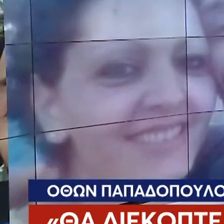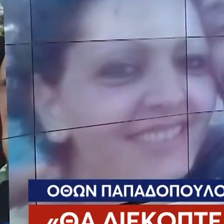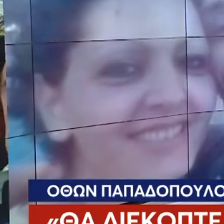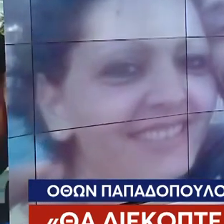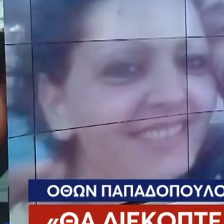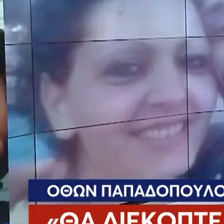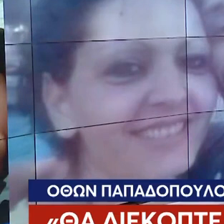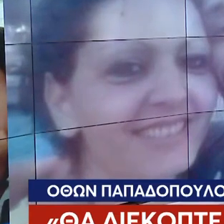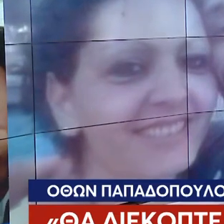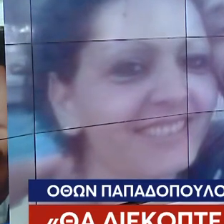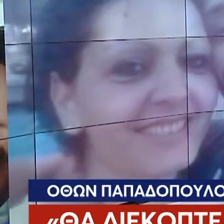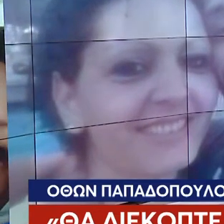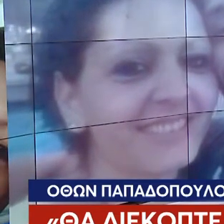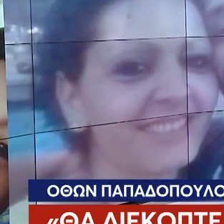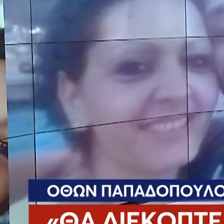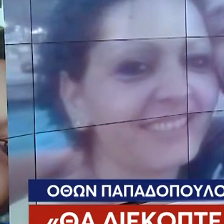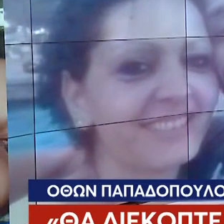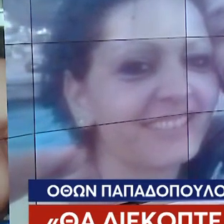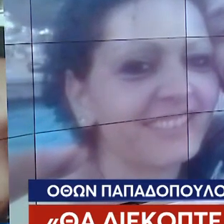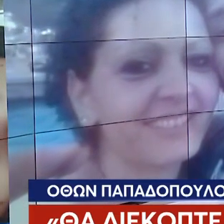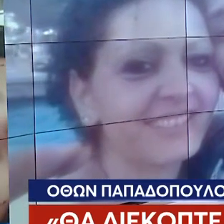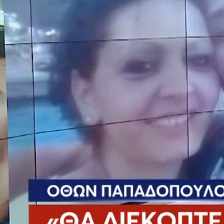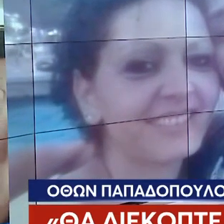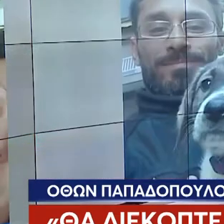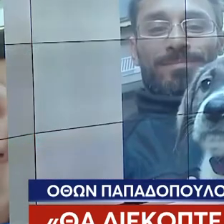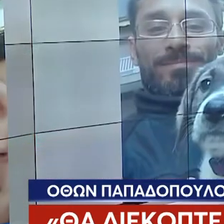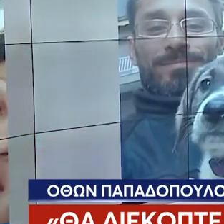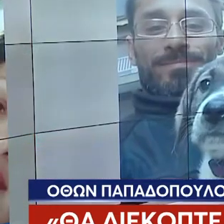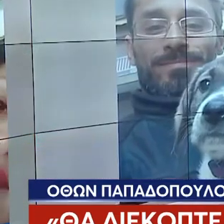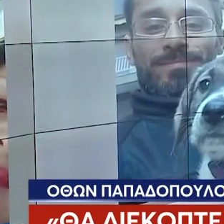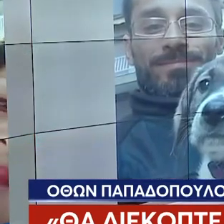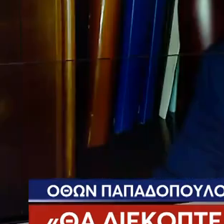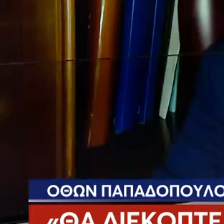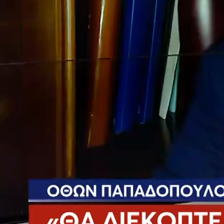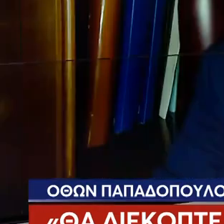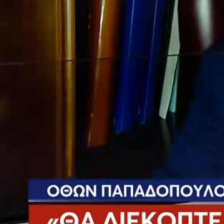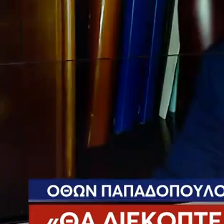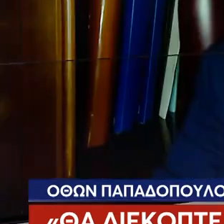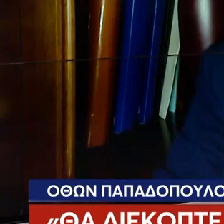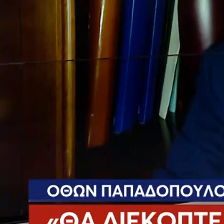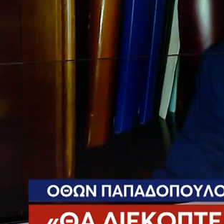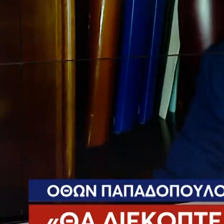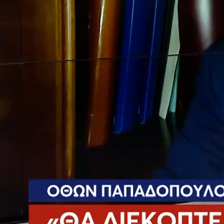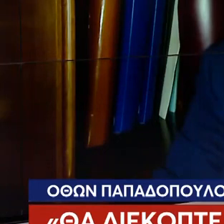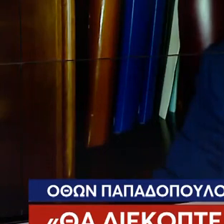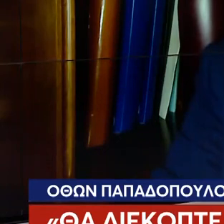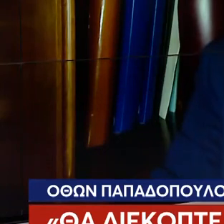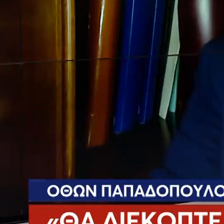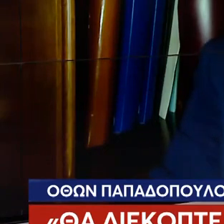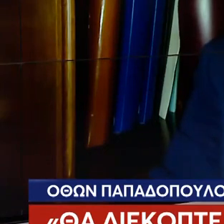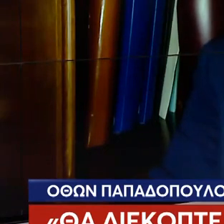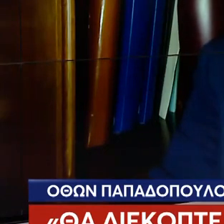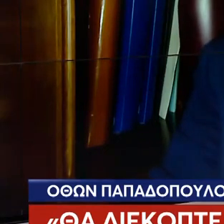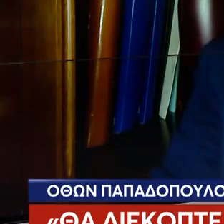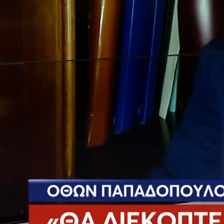τις φλέβες του πόσο την αγαπάει και το παιδί που είχε στην κοιλιά της. Δηλαδή πραγματικά δεν σηκώνει κουβέντα αυτό. Πόσο να